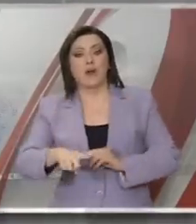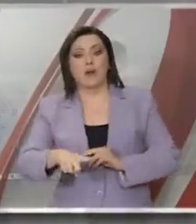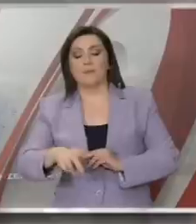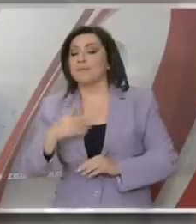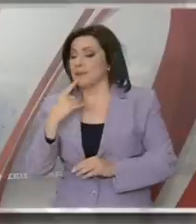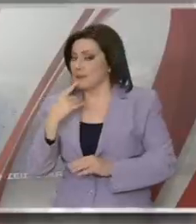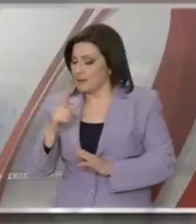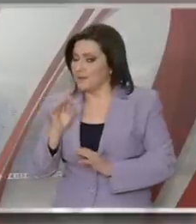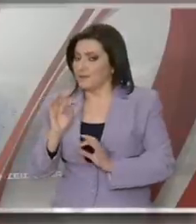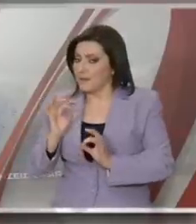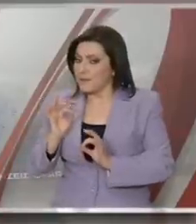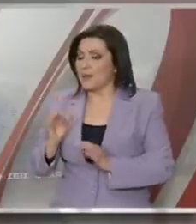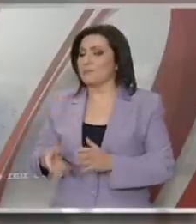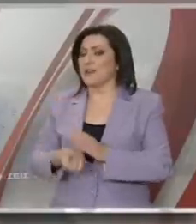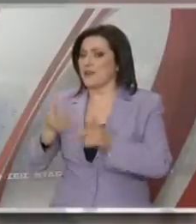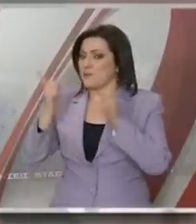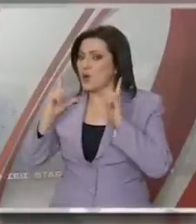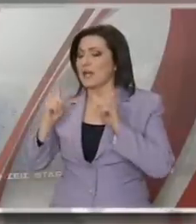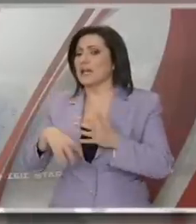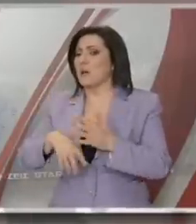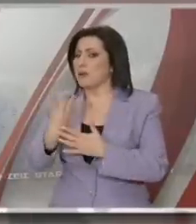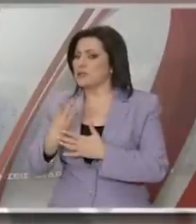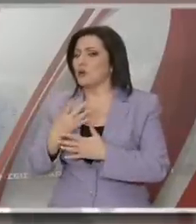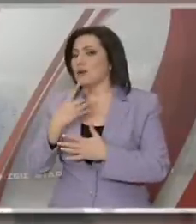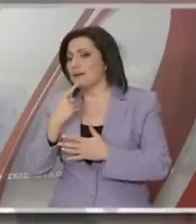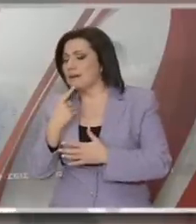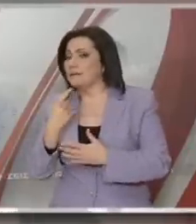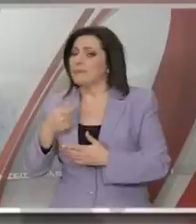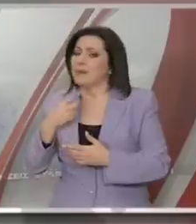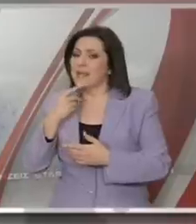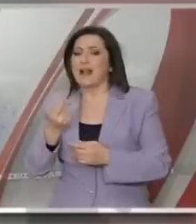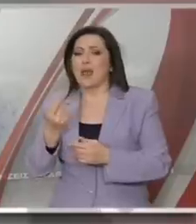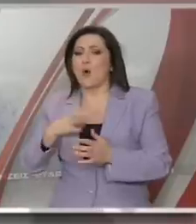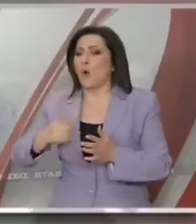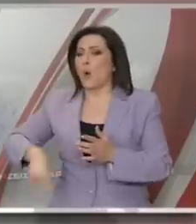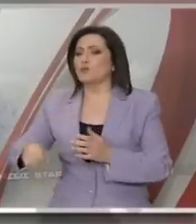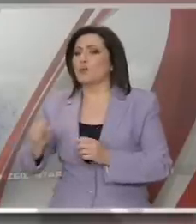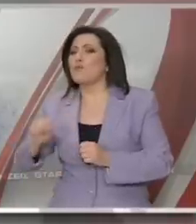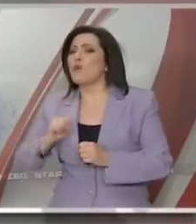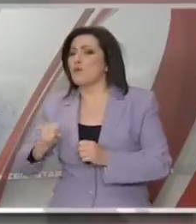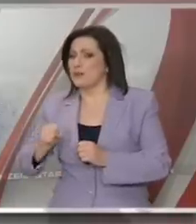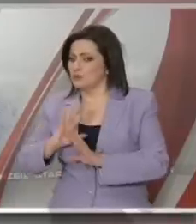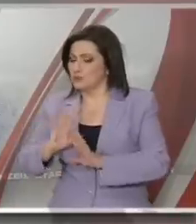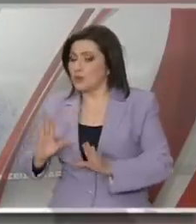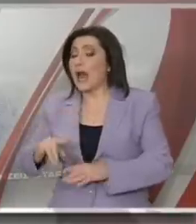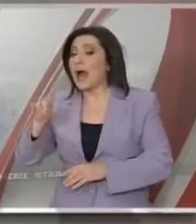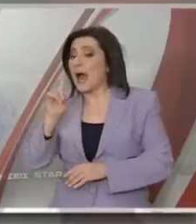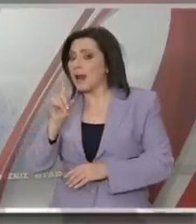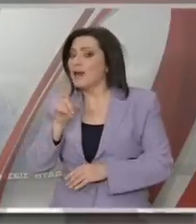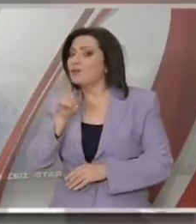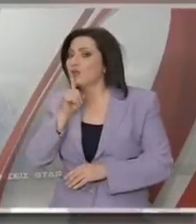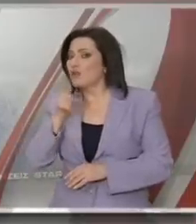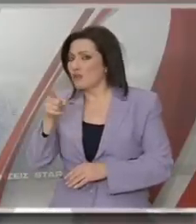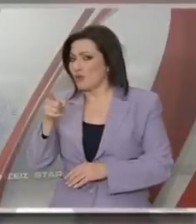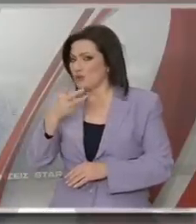κυβέρνηση και η συγκυβέρνηση χρησιμοποιούν το φόβο ως προεκλογικό ας πούμε προεκλογική διαφήμιση όμως και εσείς σήμερα